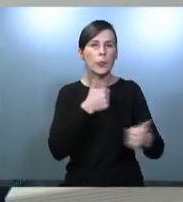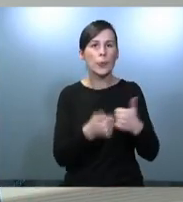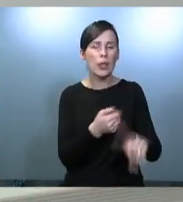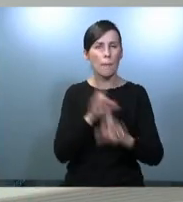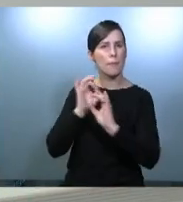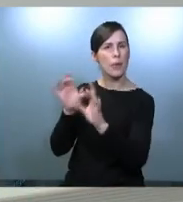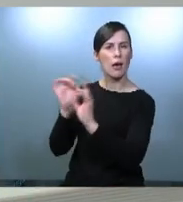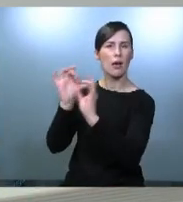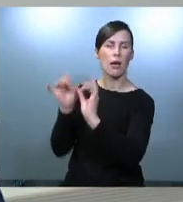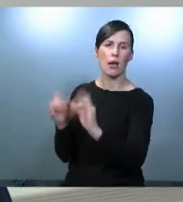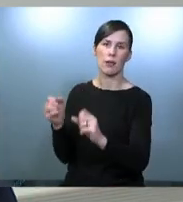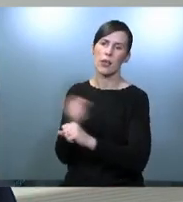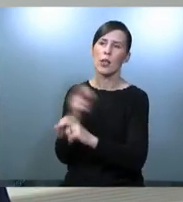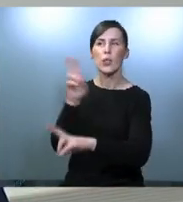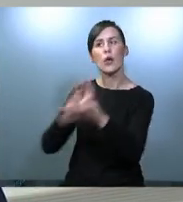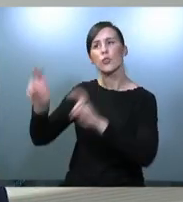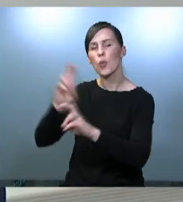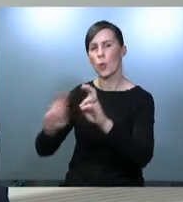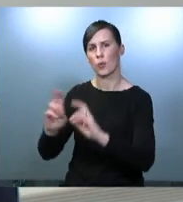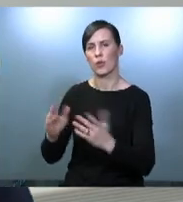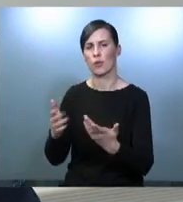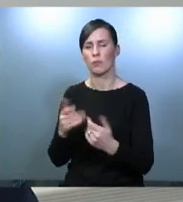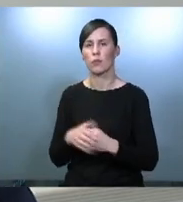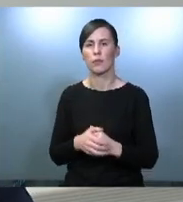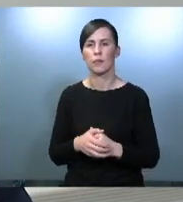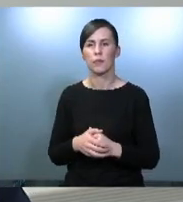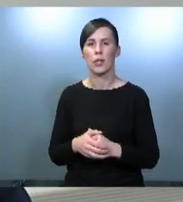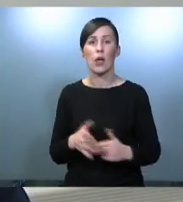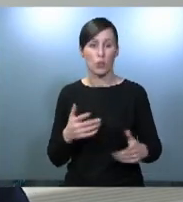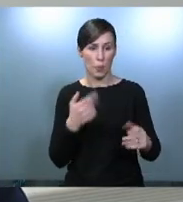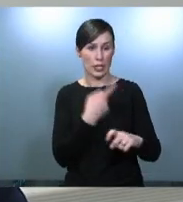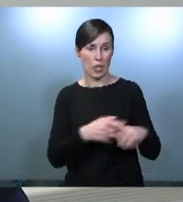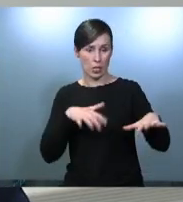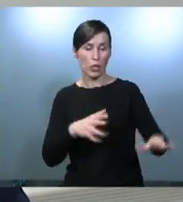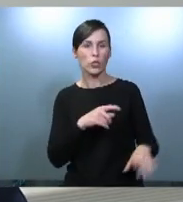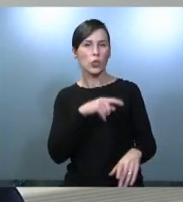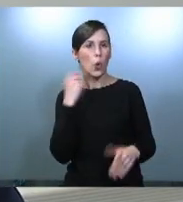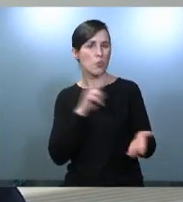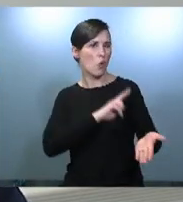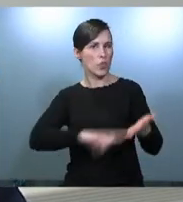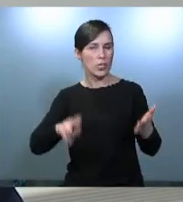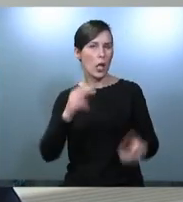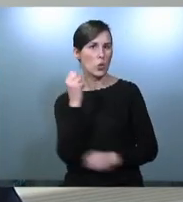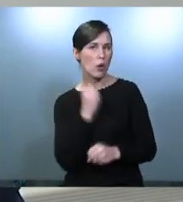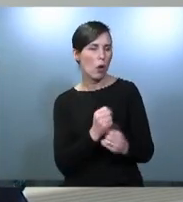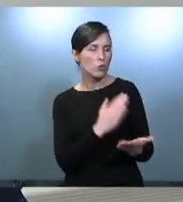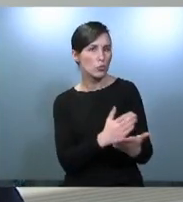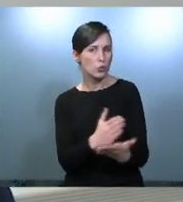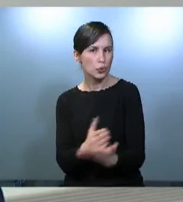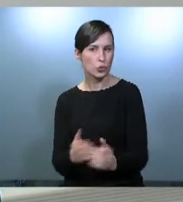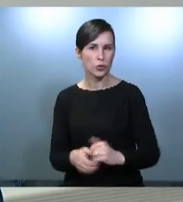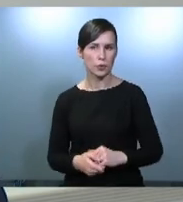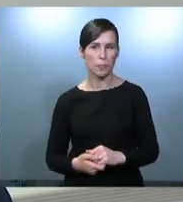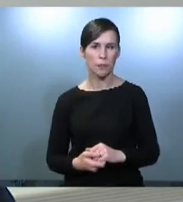pagaliau ir specialistų turi gyvenančių Kėdainiuose gerų. Bet aišku, Pats, jeigu investitorius nenorės, jisai pasirenka ten, kur